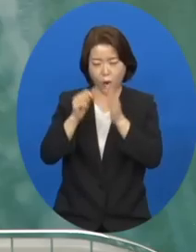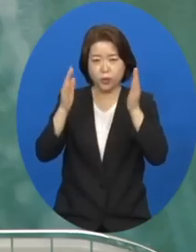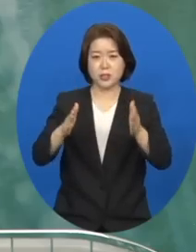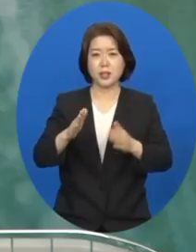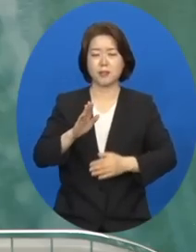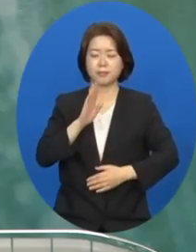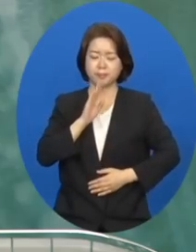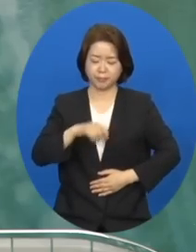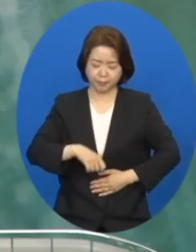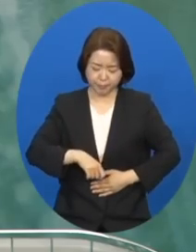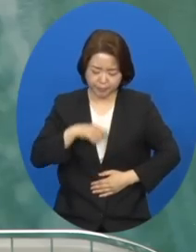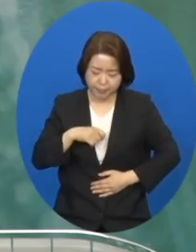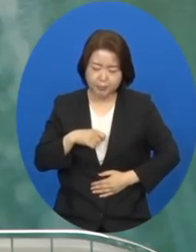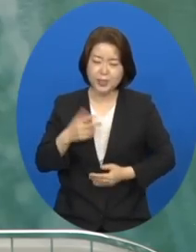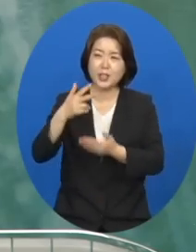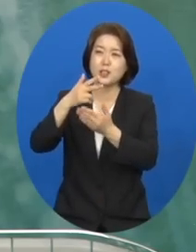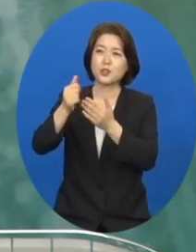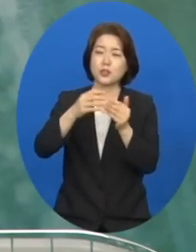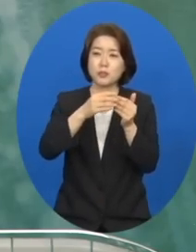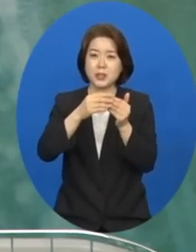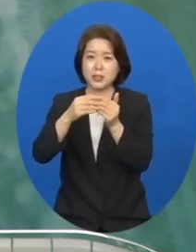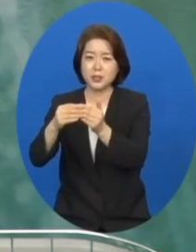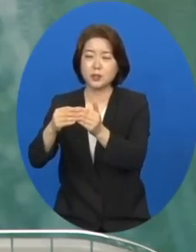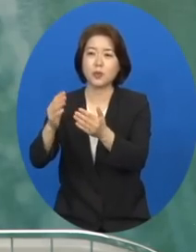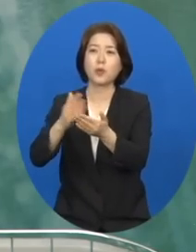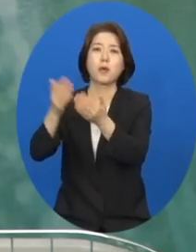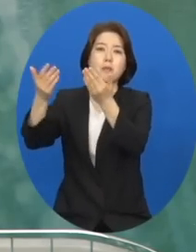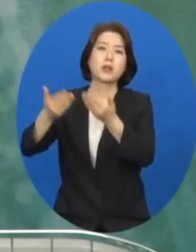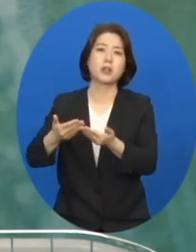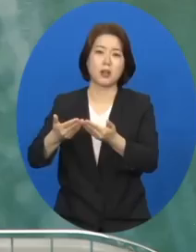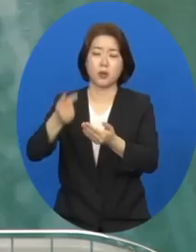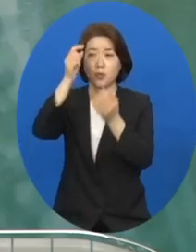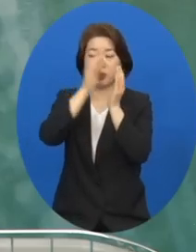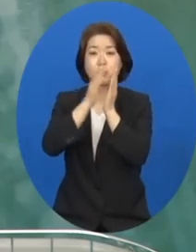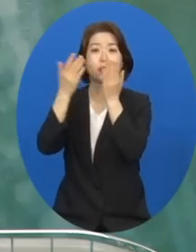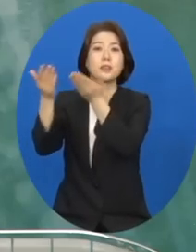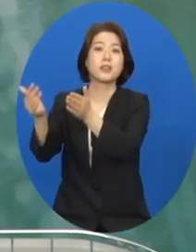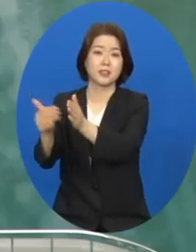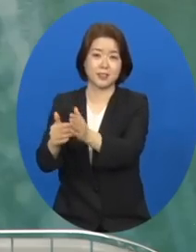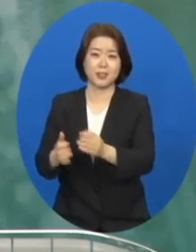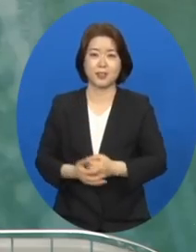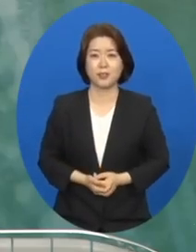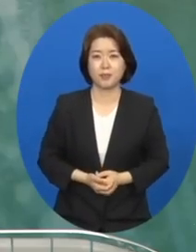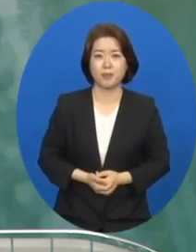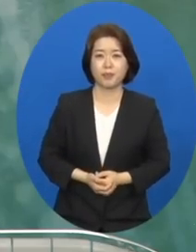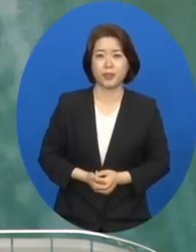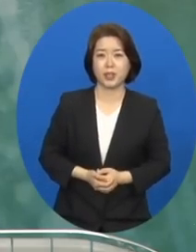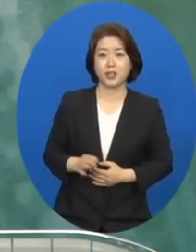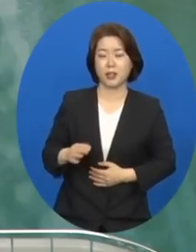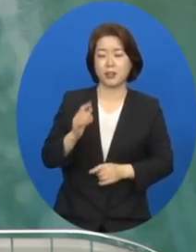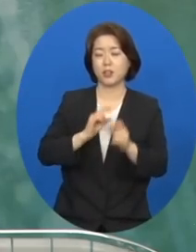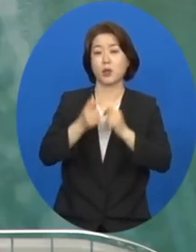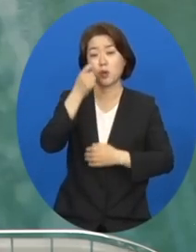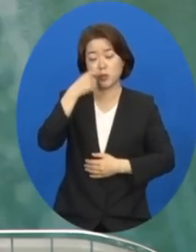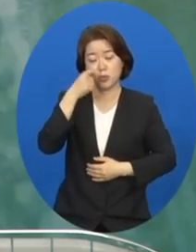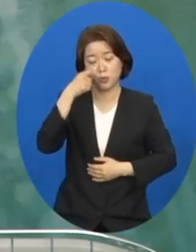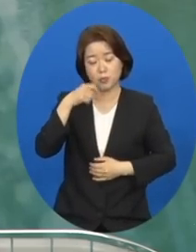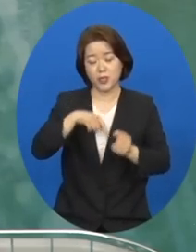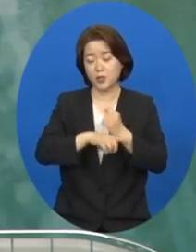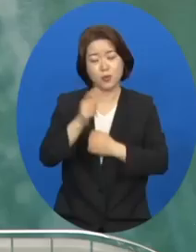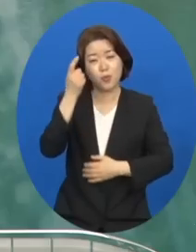주님께서 선 하심으로 베풀어 달라고 그렇게 기도를 드렸어요 제가 사실은 더 눈물이 어떤 이유는요